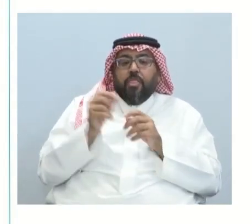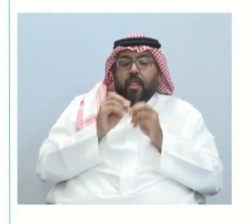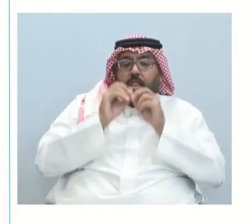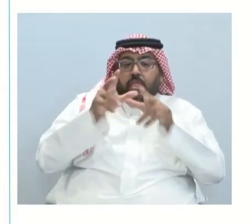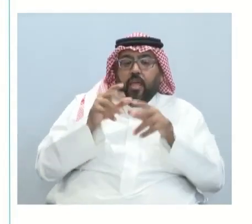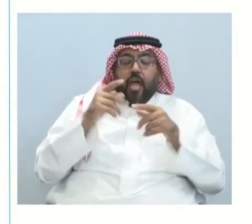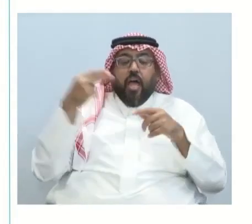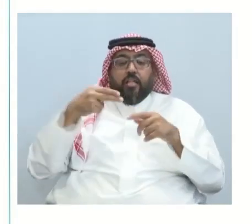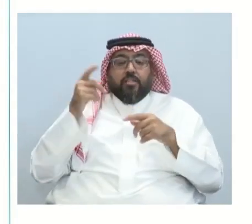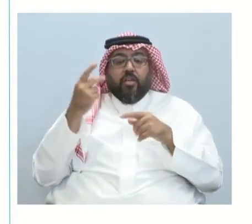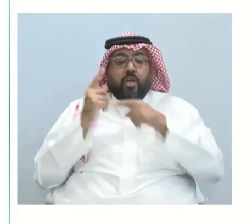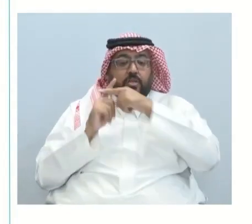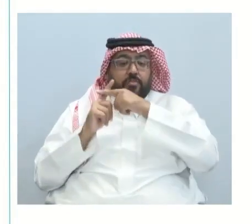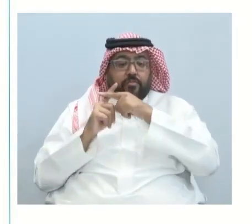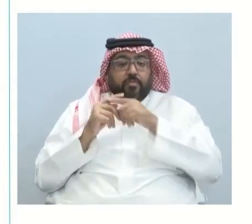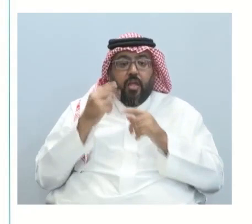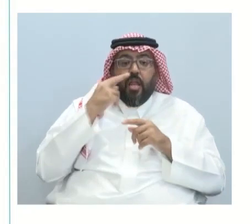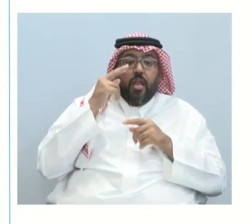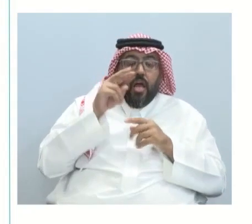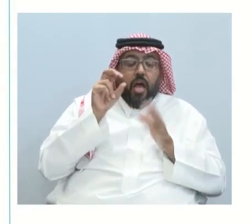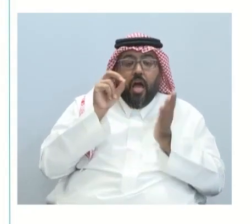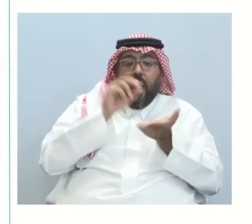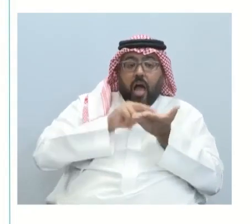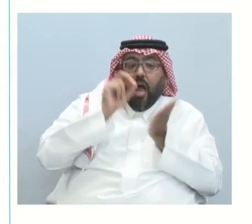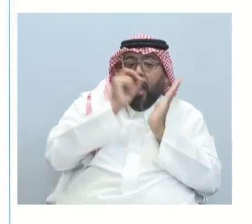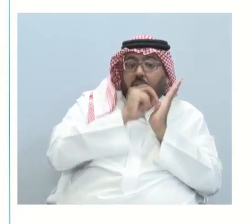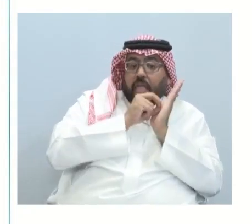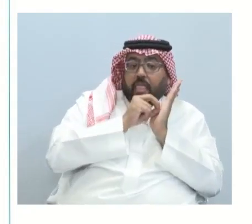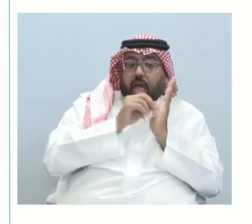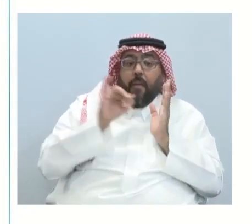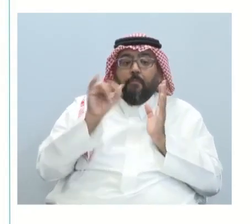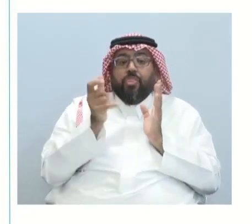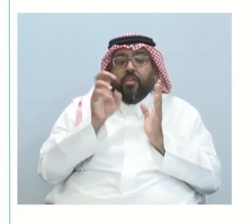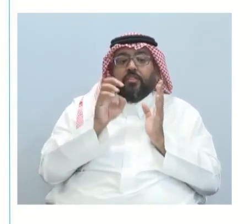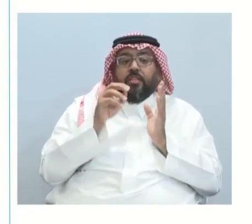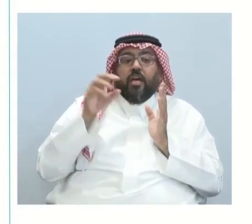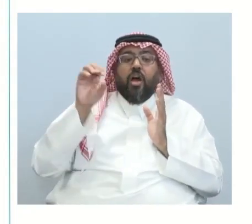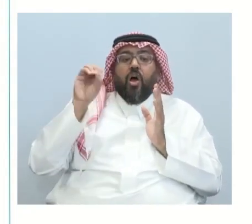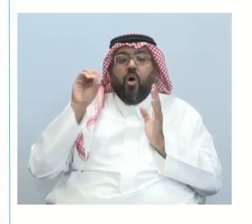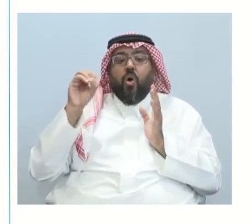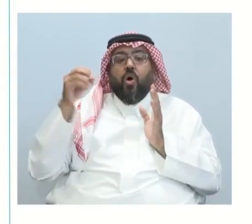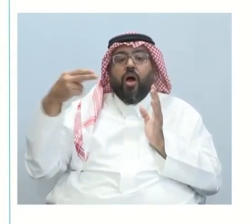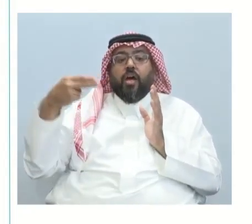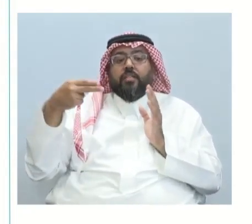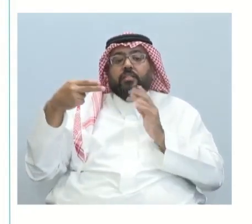القاعده بحسب نظريه ارهينيوس انها ماده منتجه لعيون الهيدروكسيد